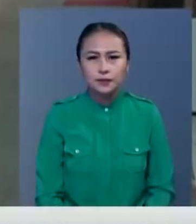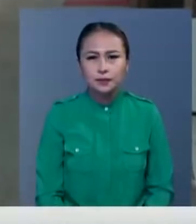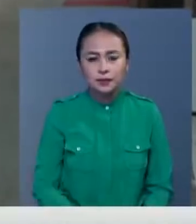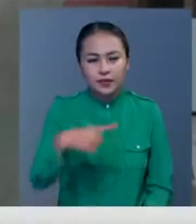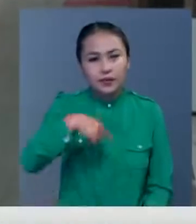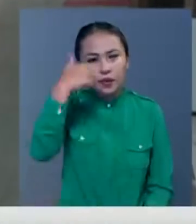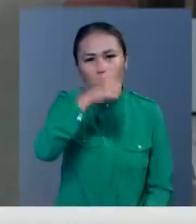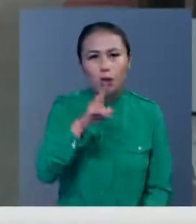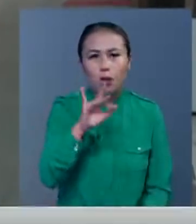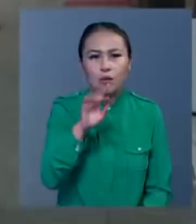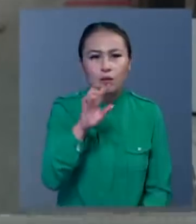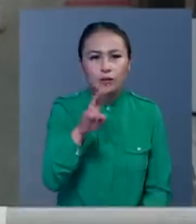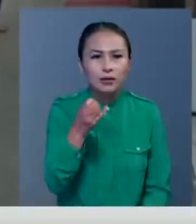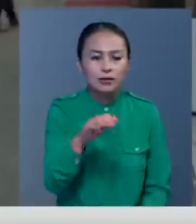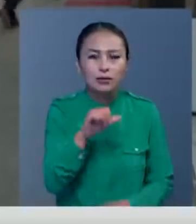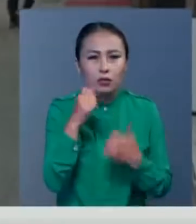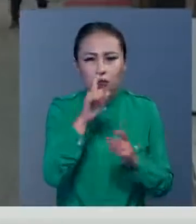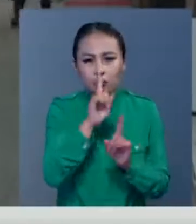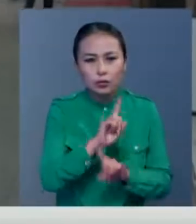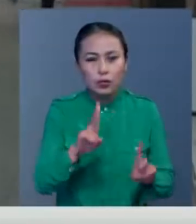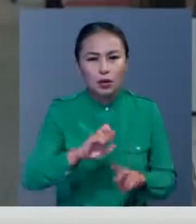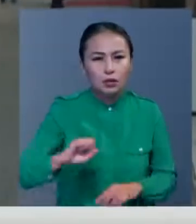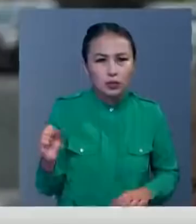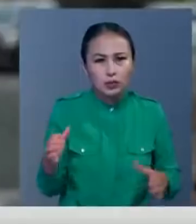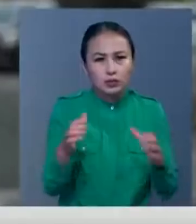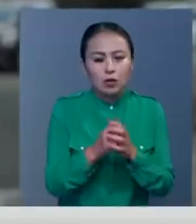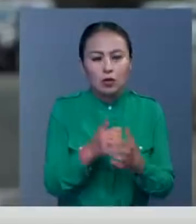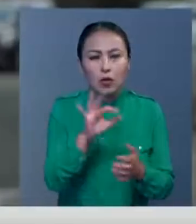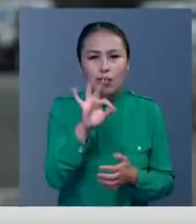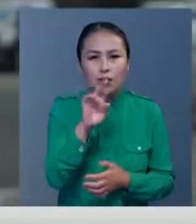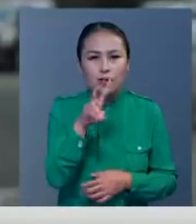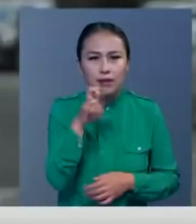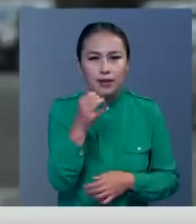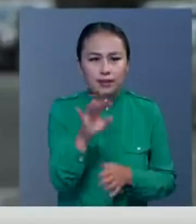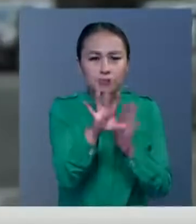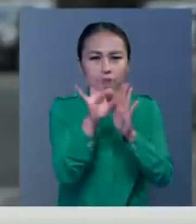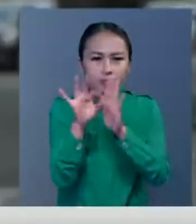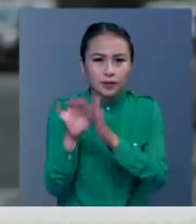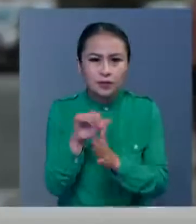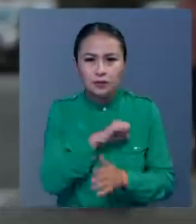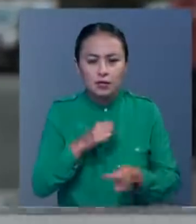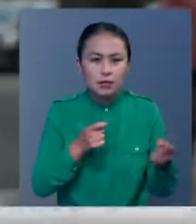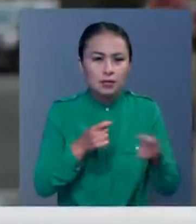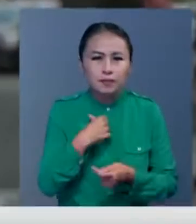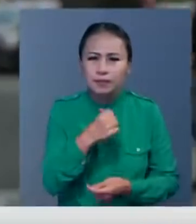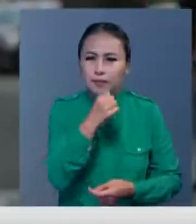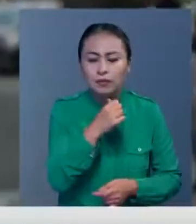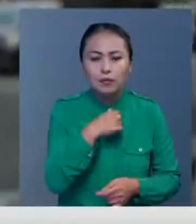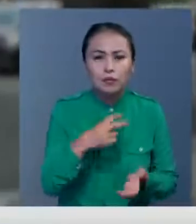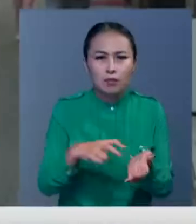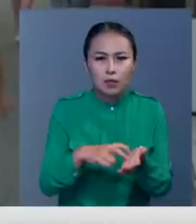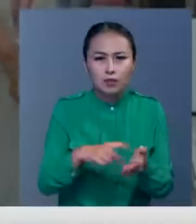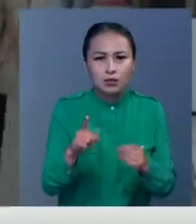Биыл құрбандық шалмаймын, бірақ жақындарым мен достарым онлайн құрбан шалу әдісін қолданады. Өзіміз атқаруға қорқып отырмыз.